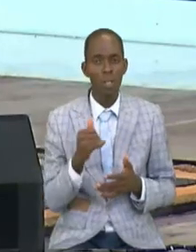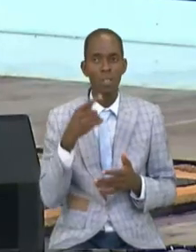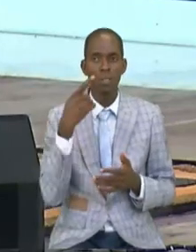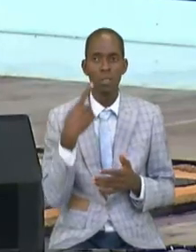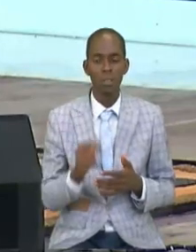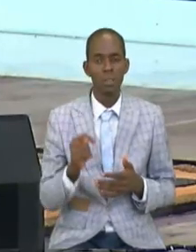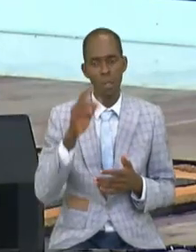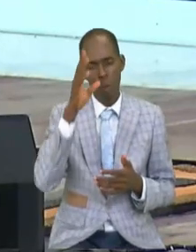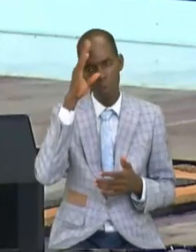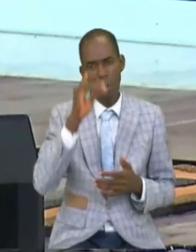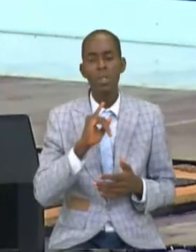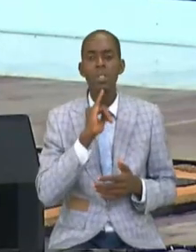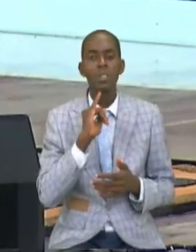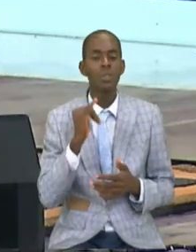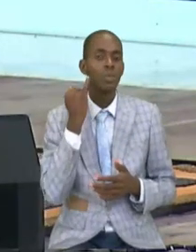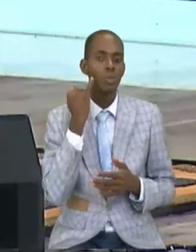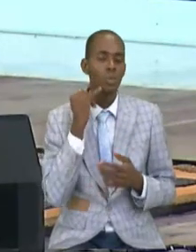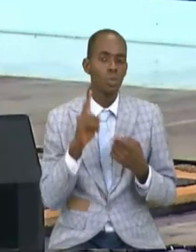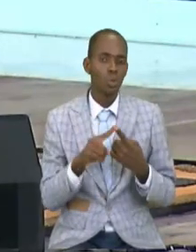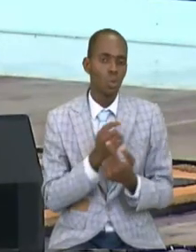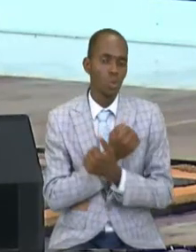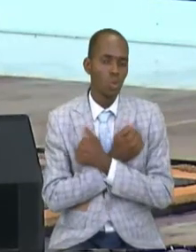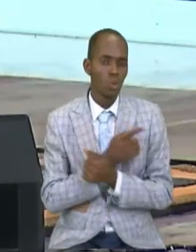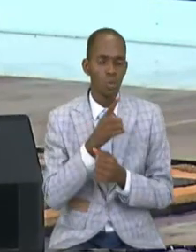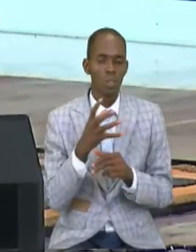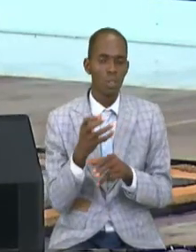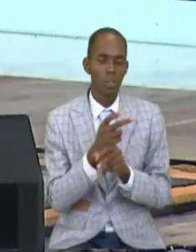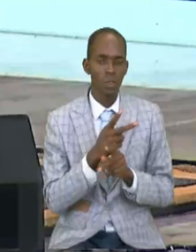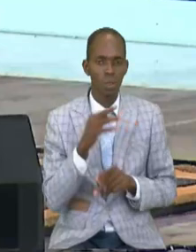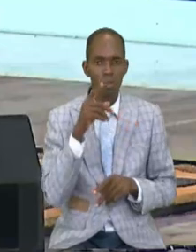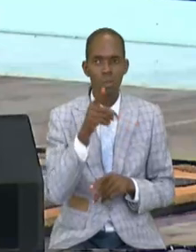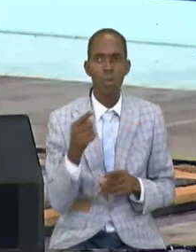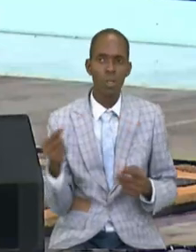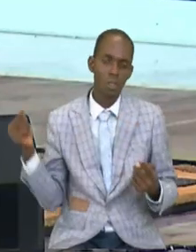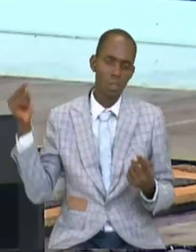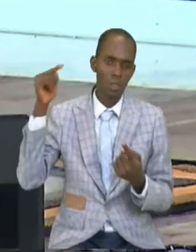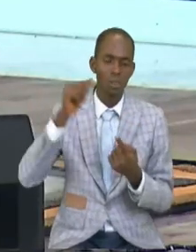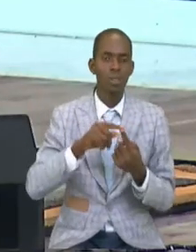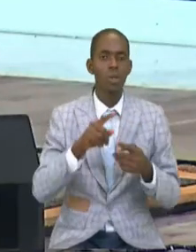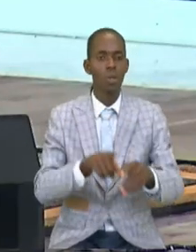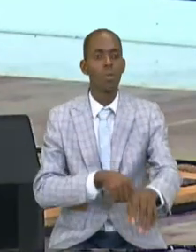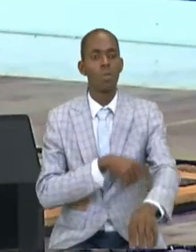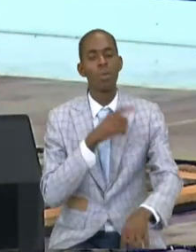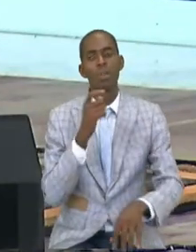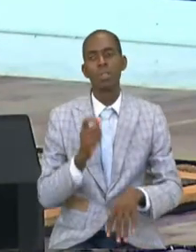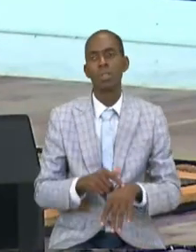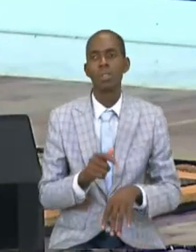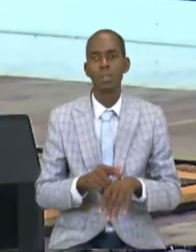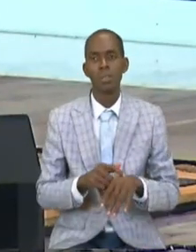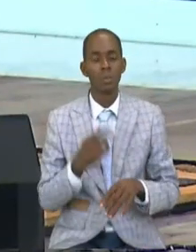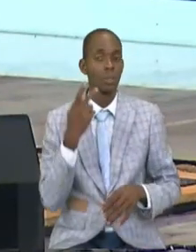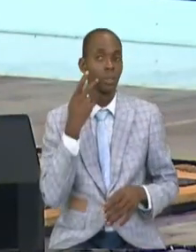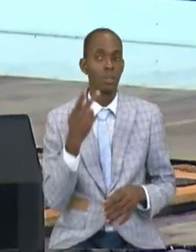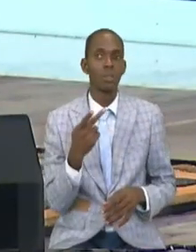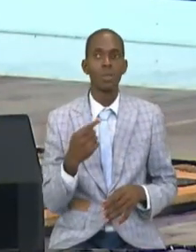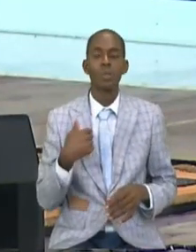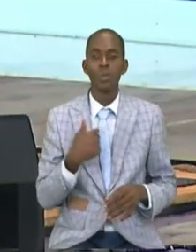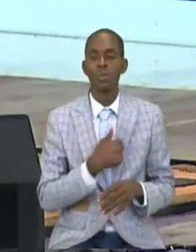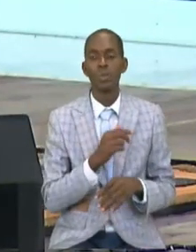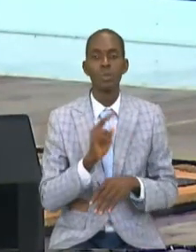Cette femme-là doit t'aimer, doit prendre soin de toi jusqu'à un long